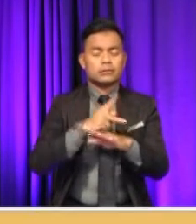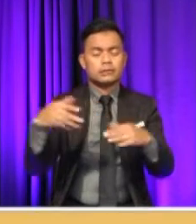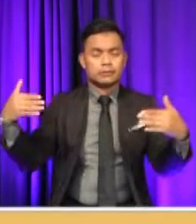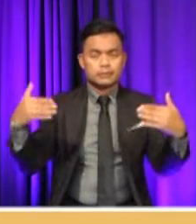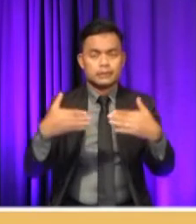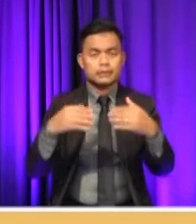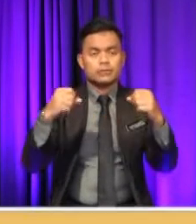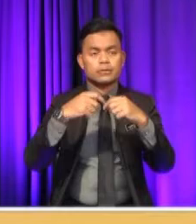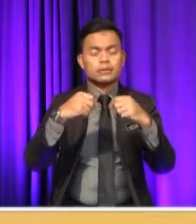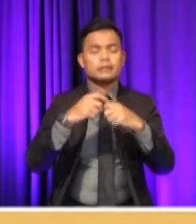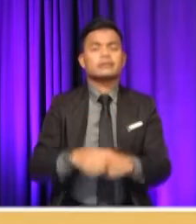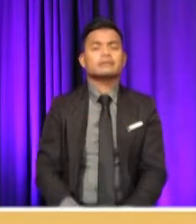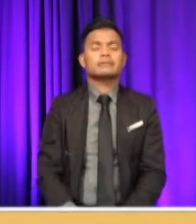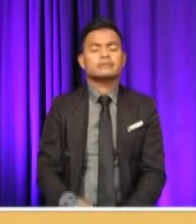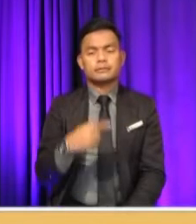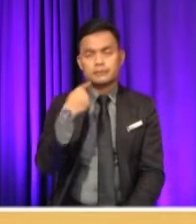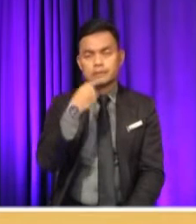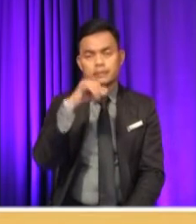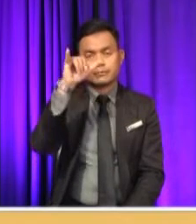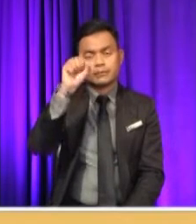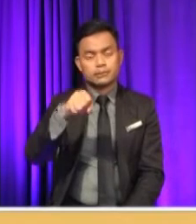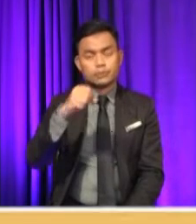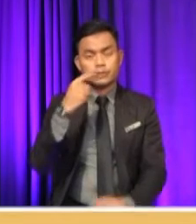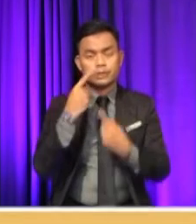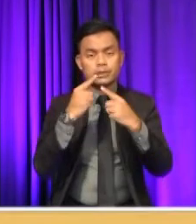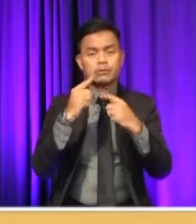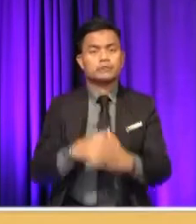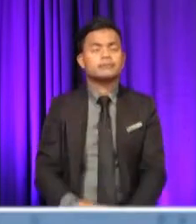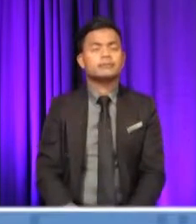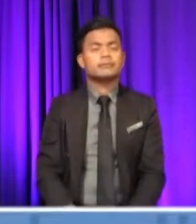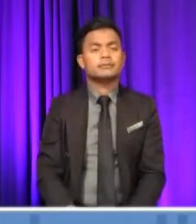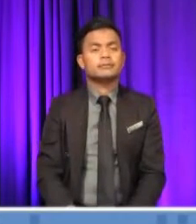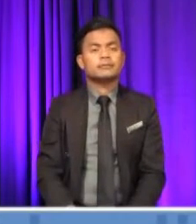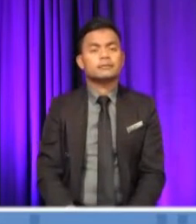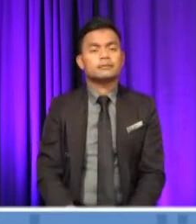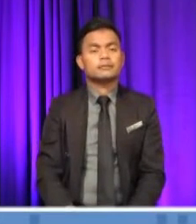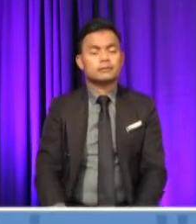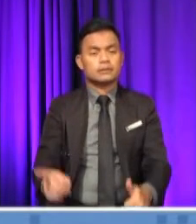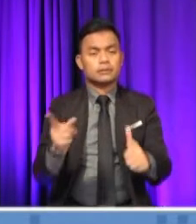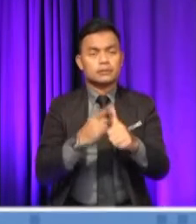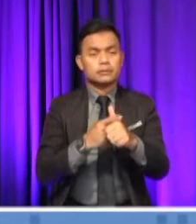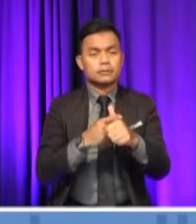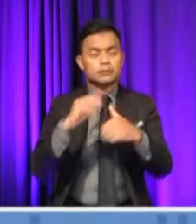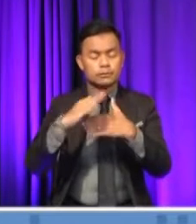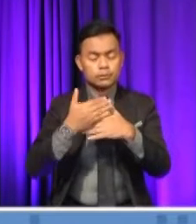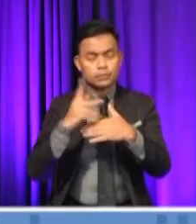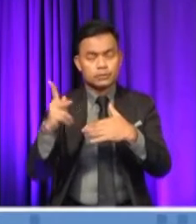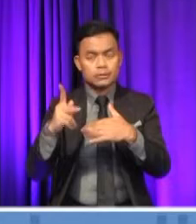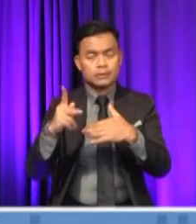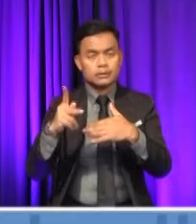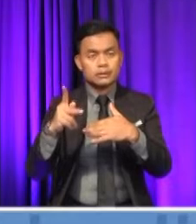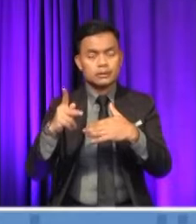Apa kelebihan dia? Saya Siapa dulu. boleh jawab? Okey, Amsyar. Saya share. Kelebihan yang pertama, memudahkan pemasangan produk